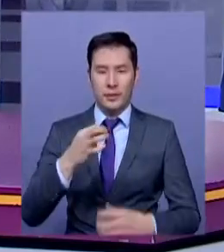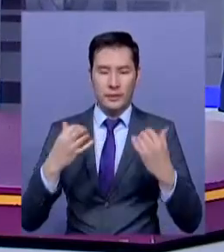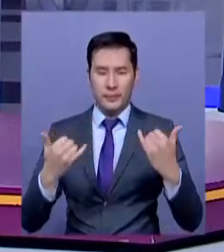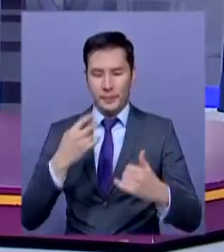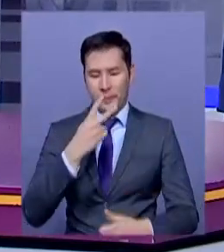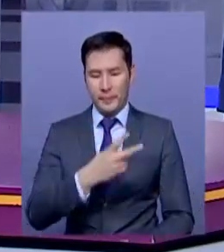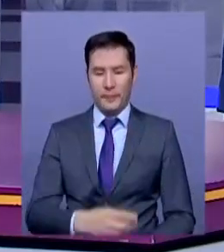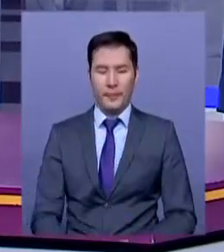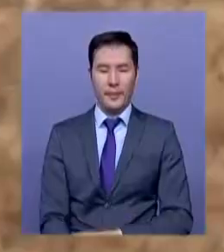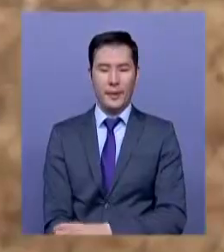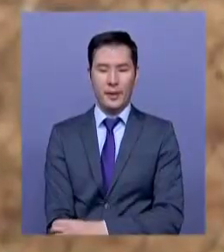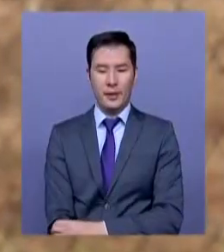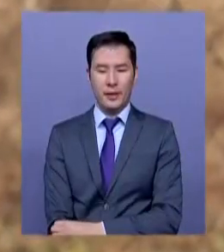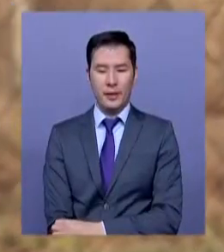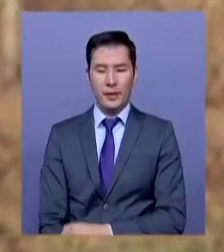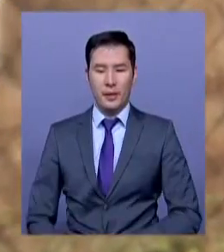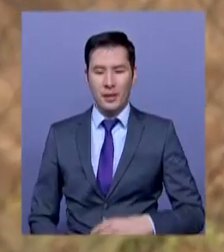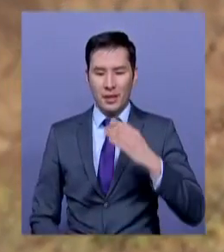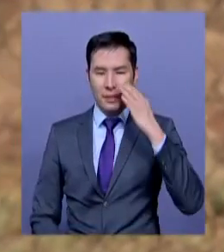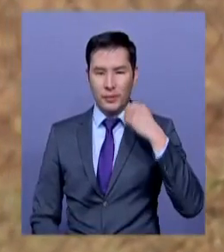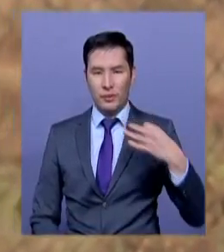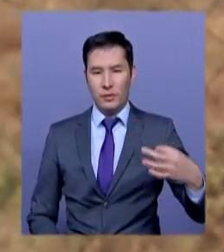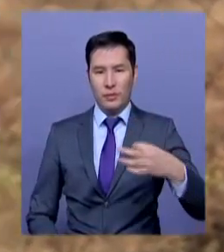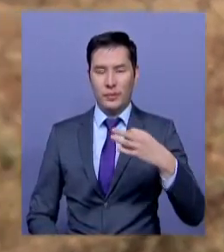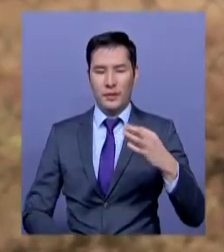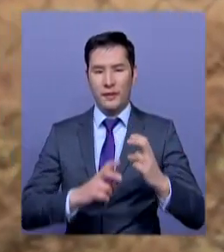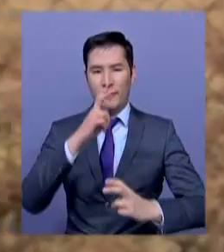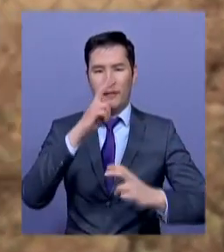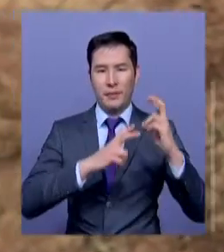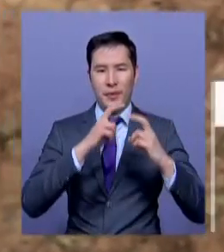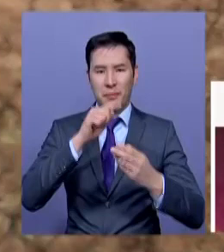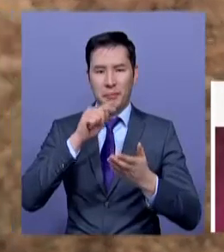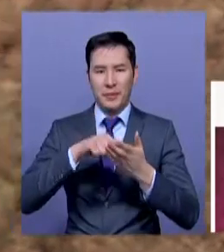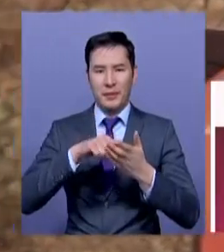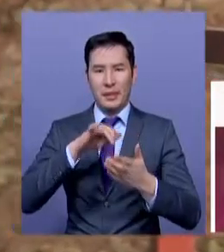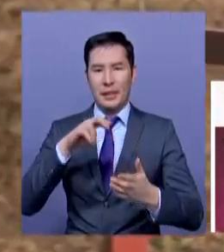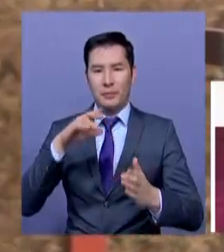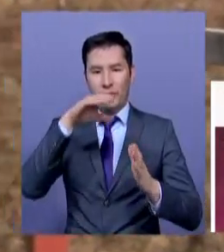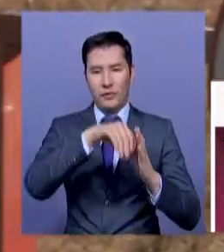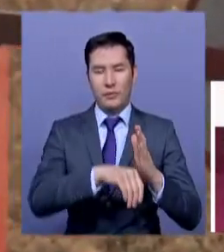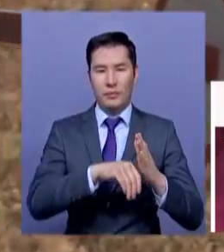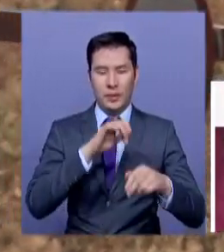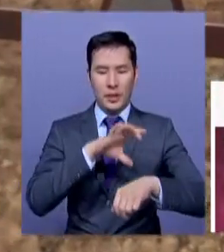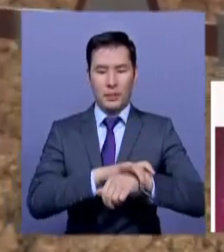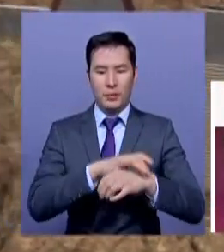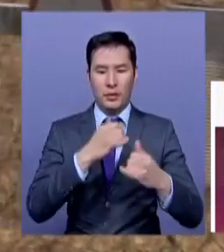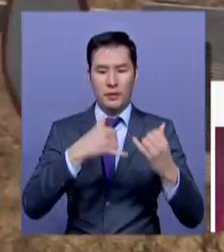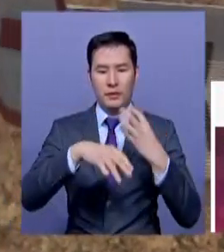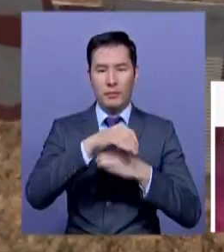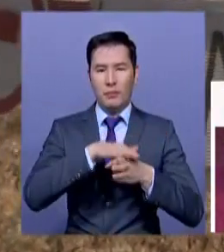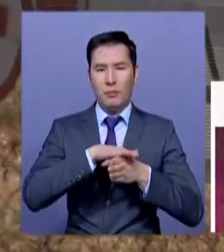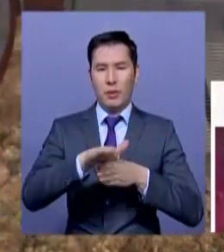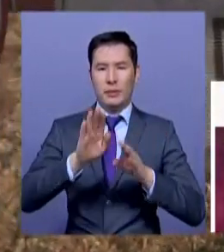толығырақ айтсын. Алматы облысындағы құс тұмауы дәл осы фабрикада анықталған. Дәл қазір аймақ карантинге толығымен